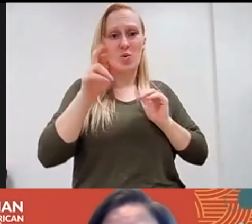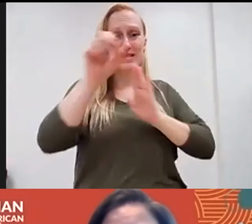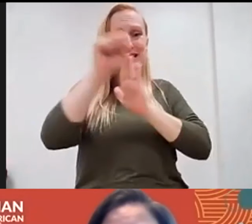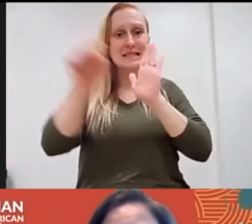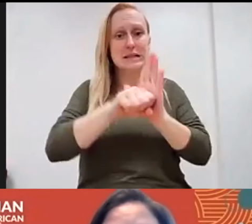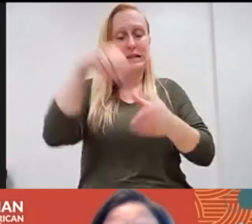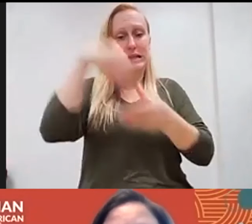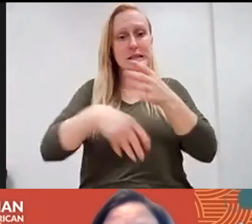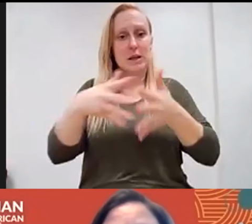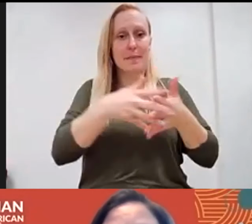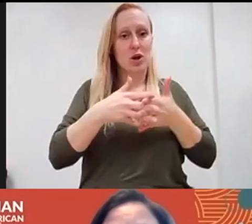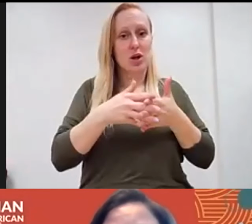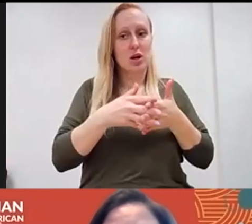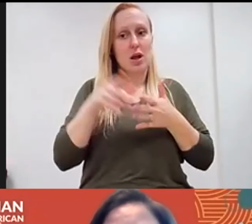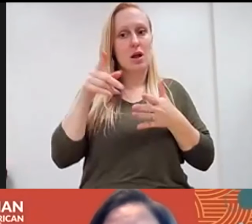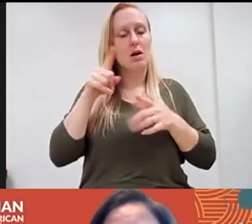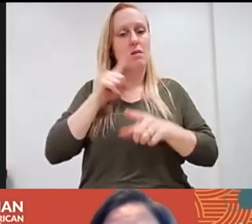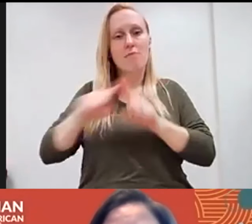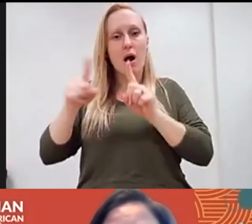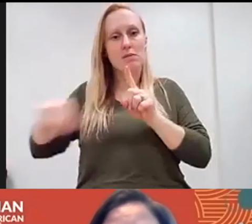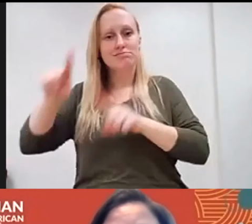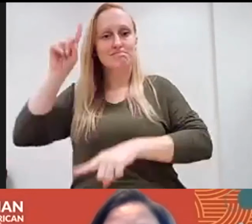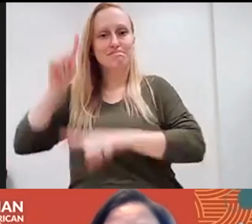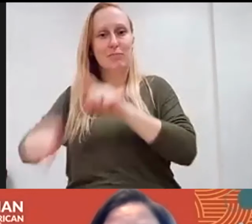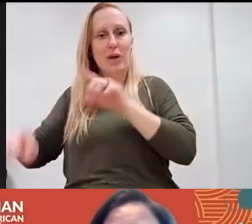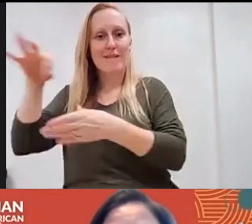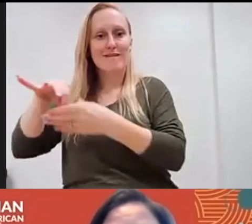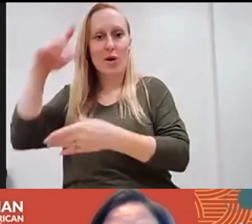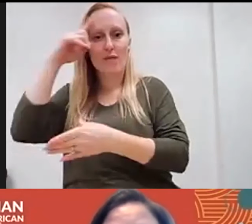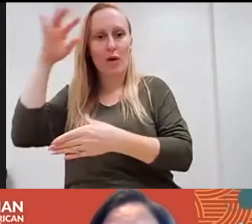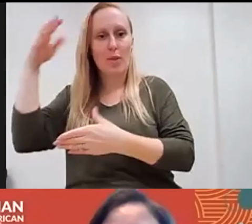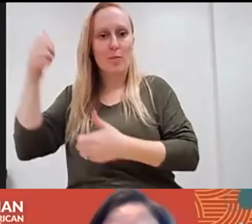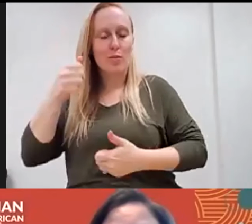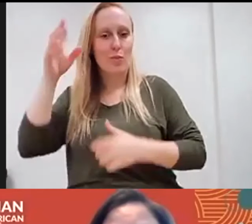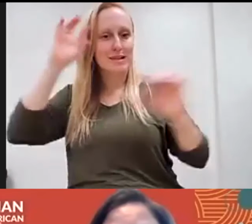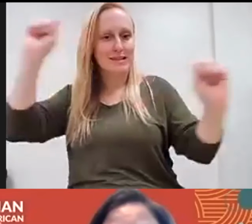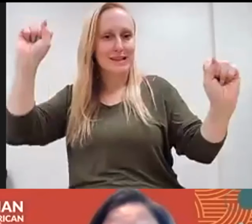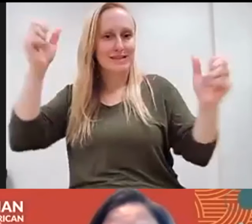But they cannot vote for the president because they are US nationals.